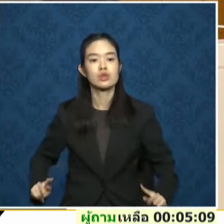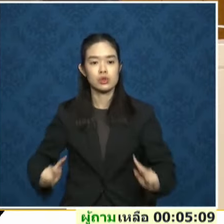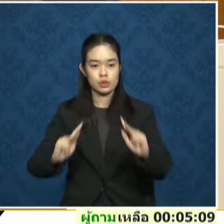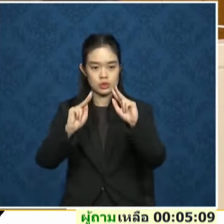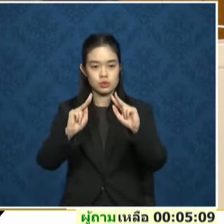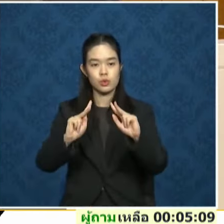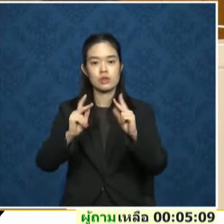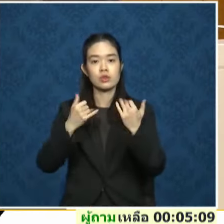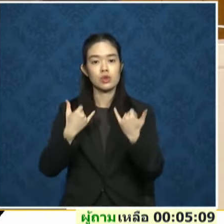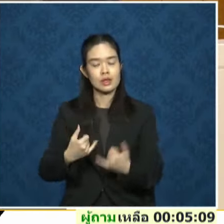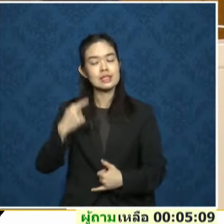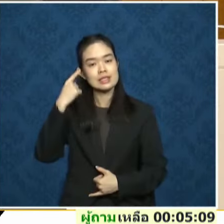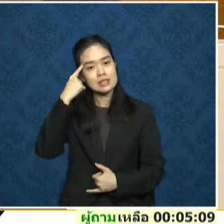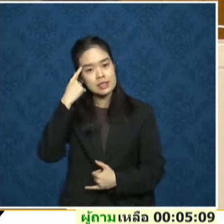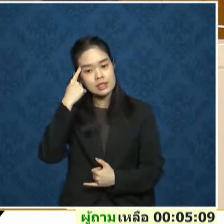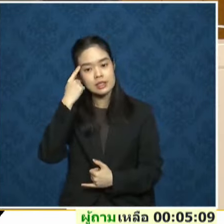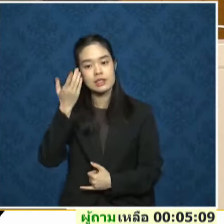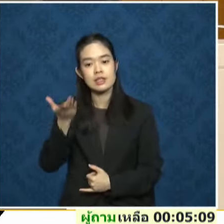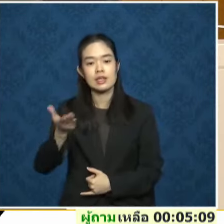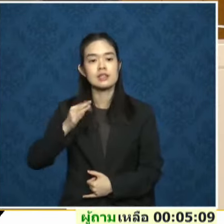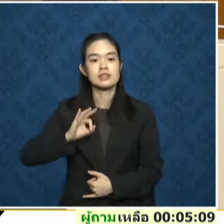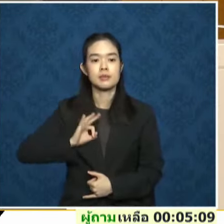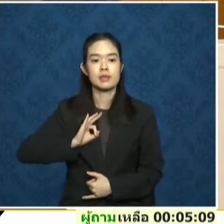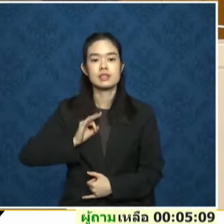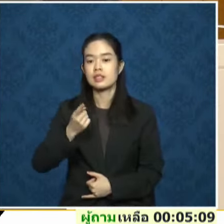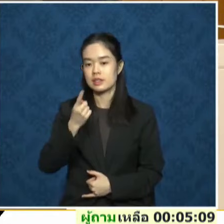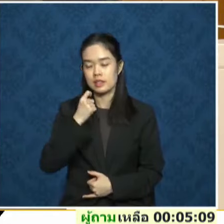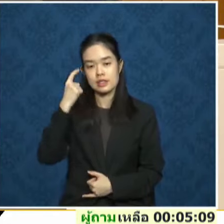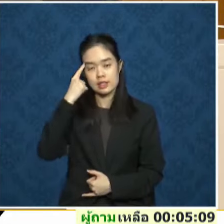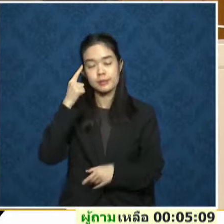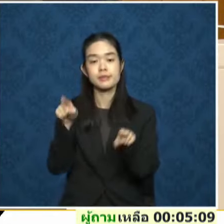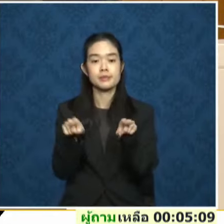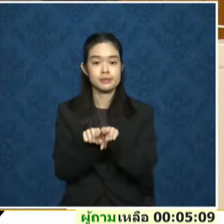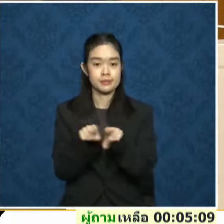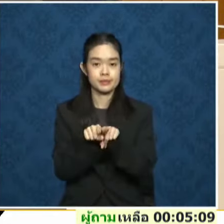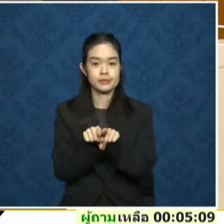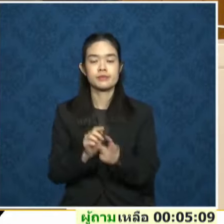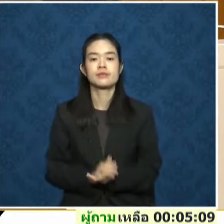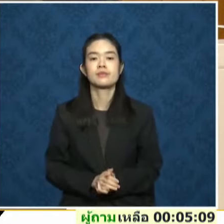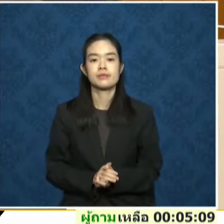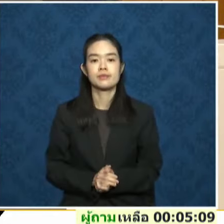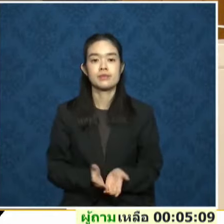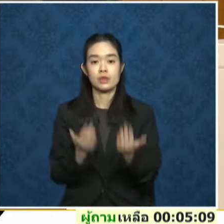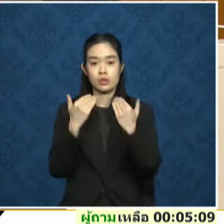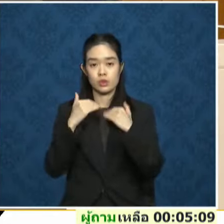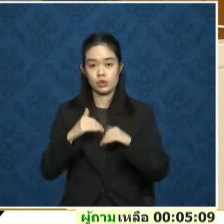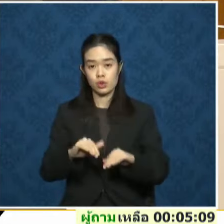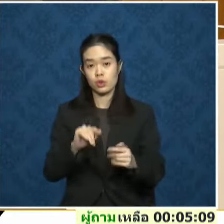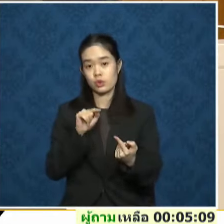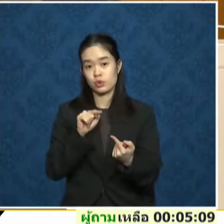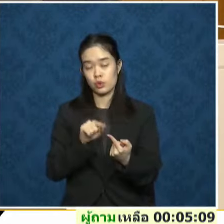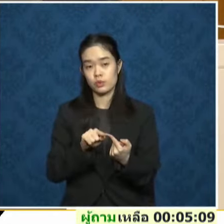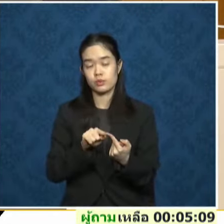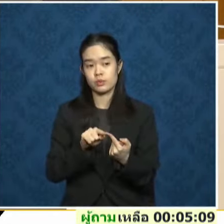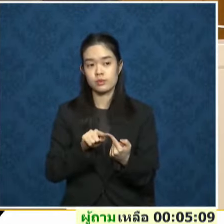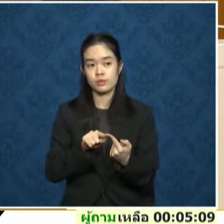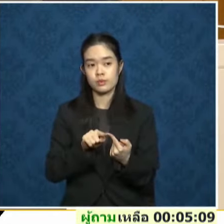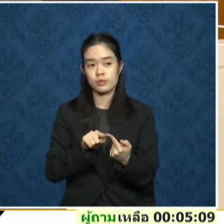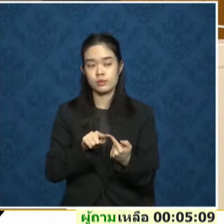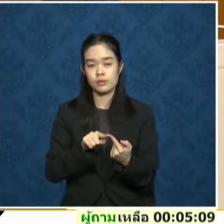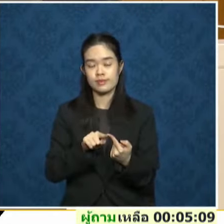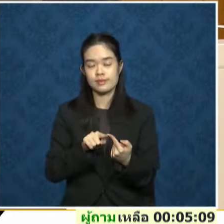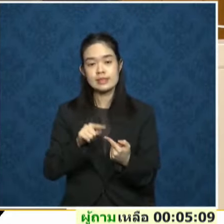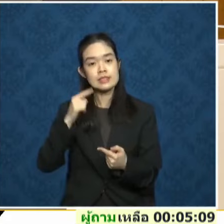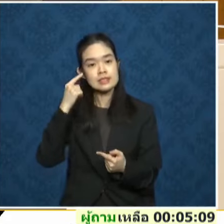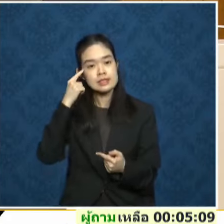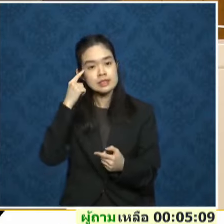ท่านสมาชิกผู้ทรงเกียรตินะครับที่แนะนำเข้ามาส่วนเรื่องของทั้งการ